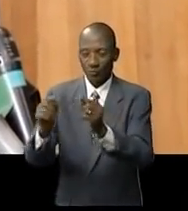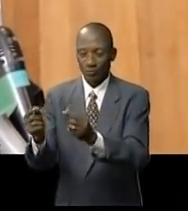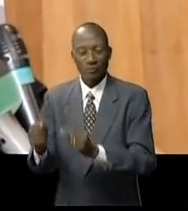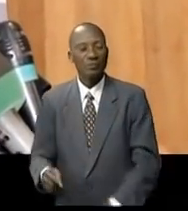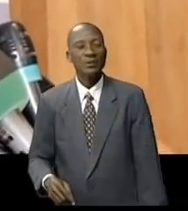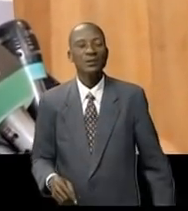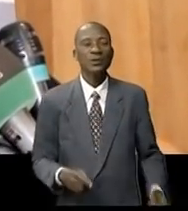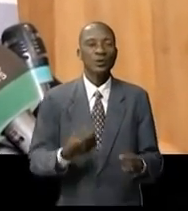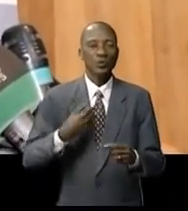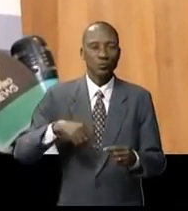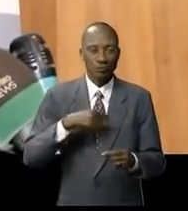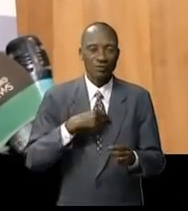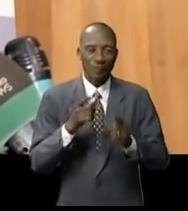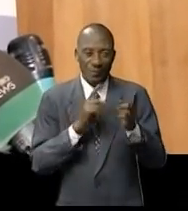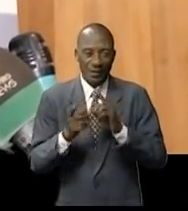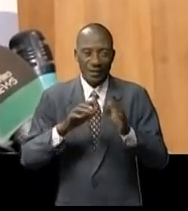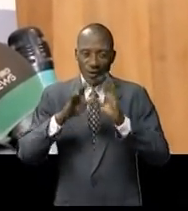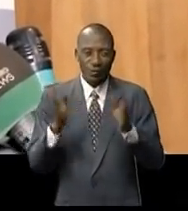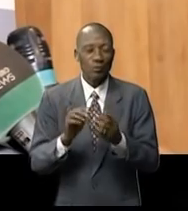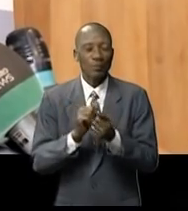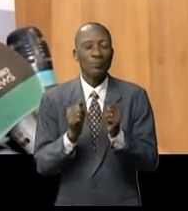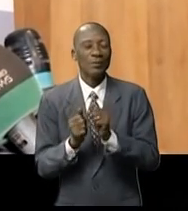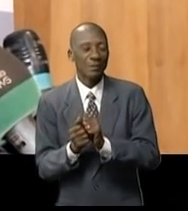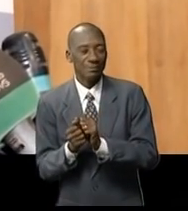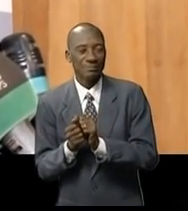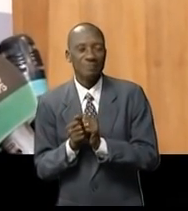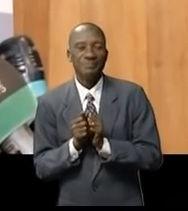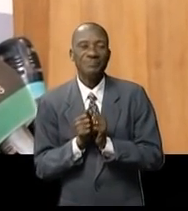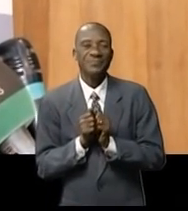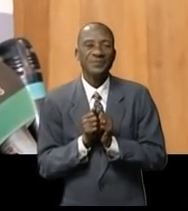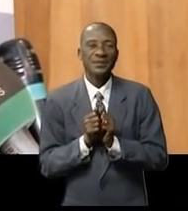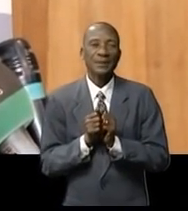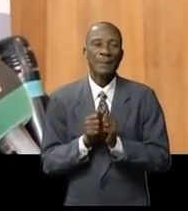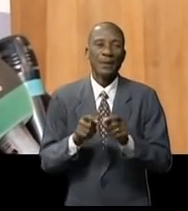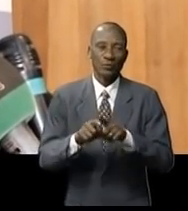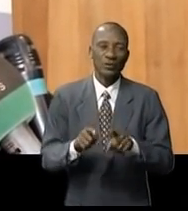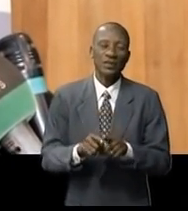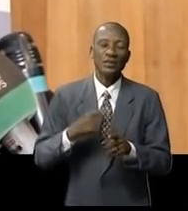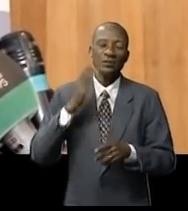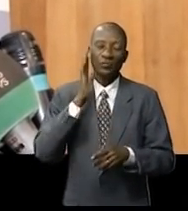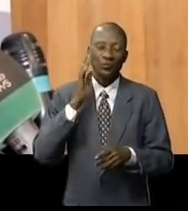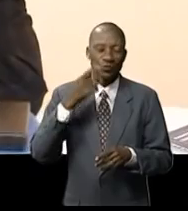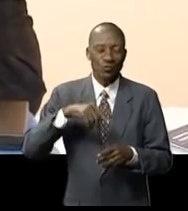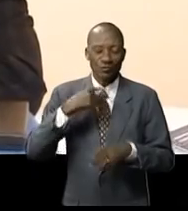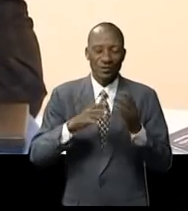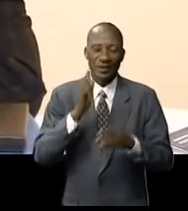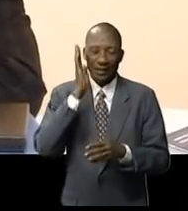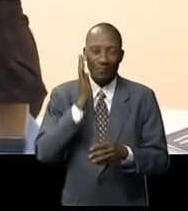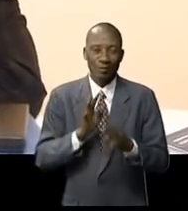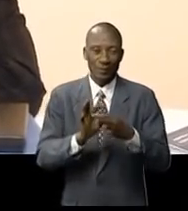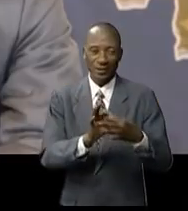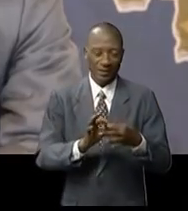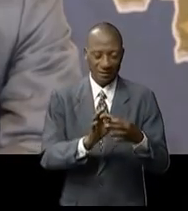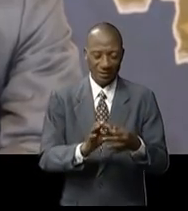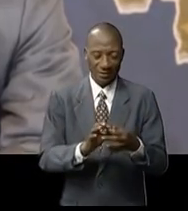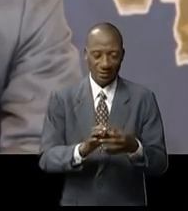par cette problématique, que nous faisions le point sur le premier partenariat, d'où nous venons et où nous voulons aller,